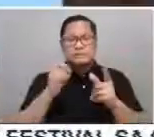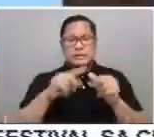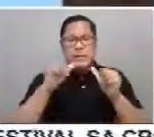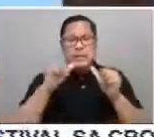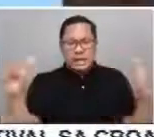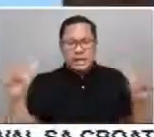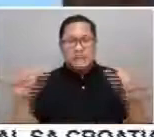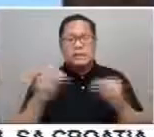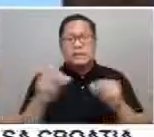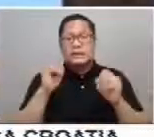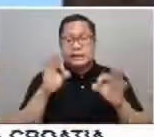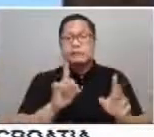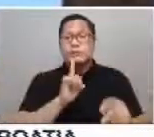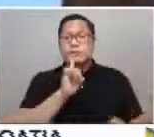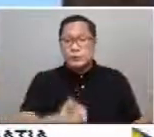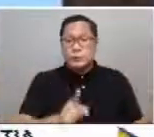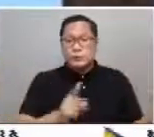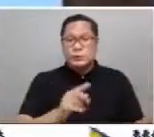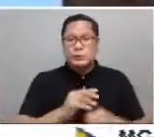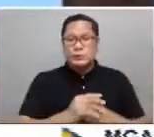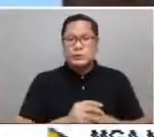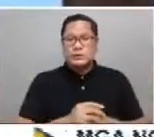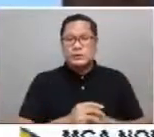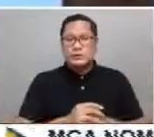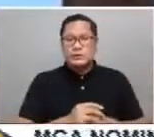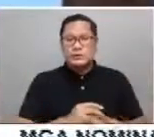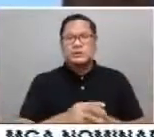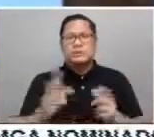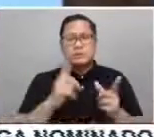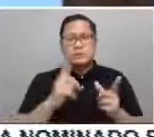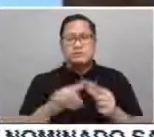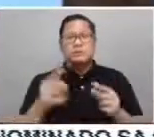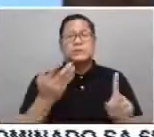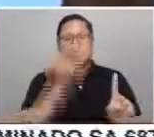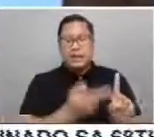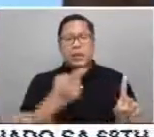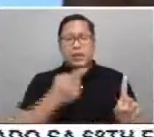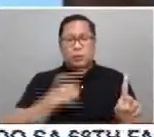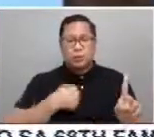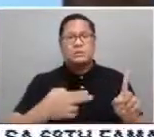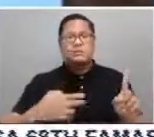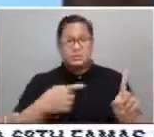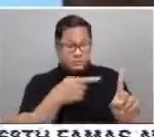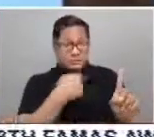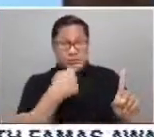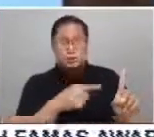droga. Yung mga anak ni Perez, first of all, I'm sorry that